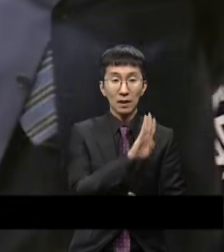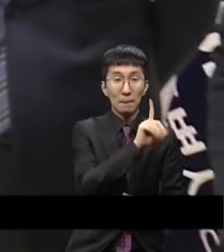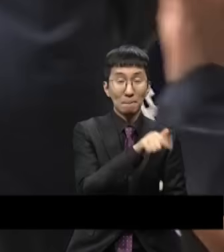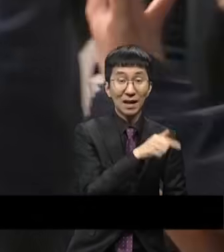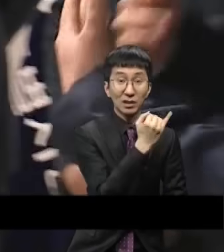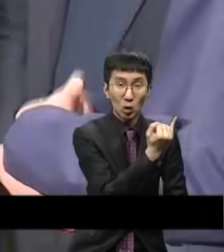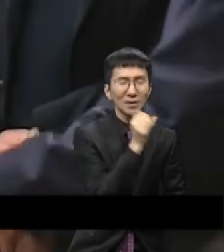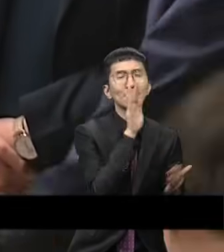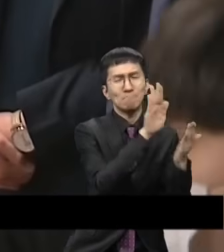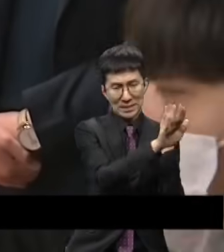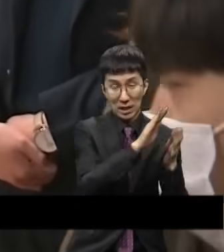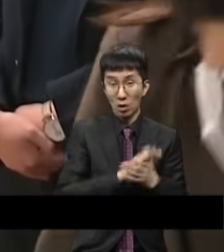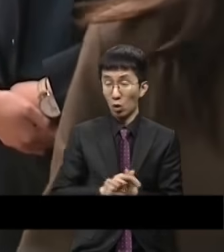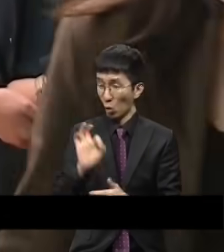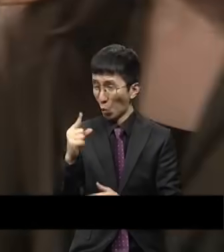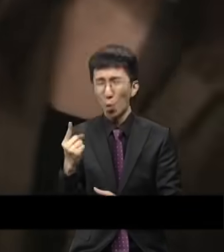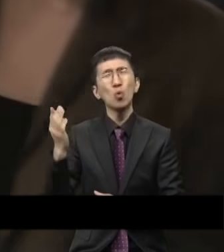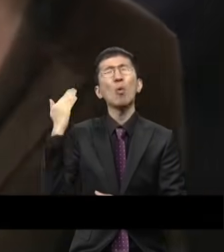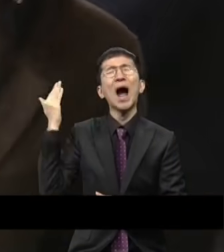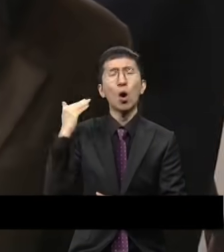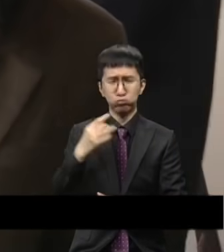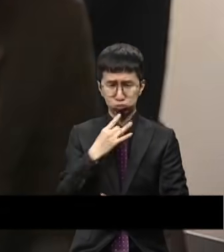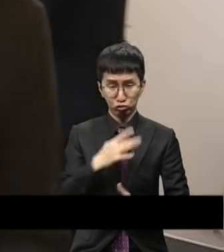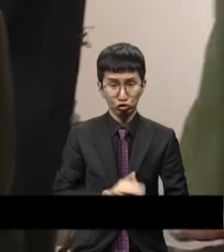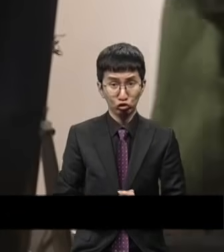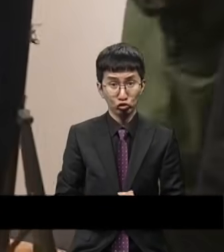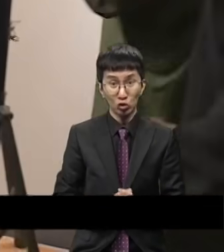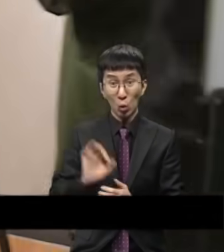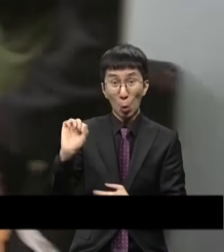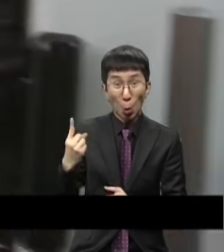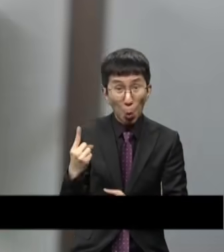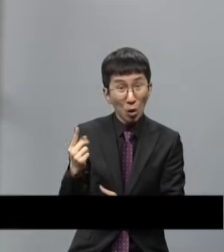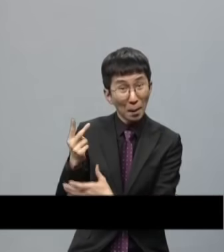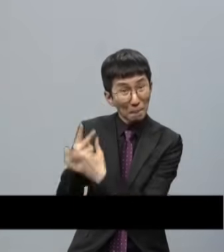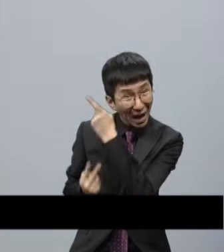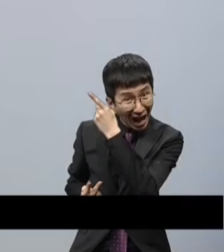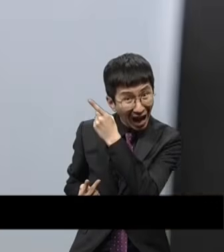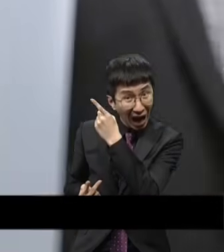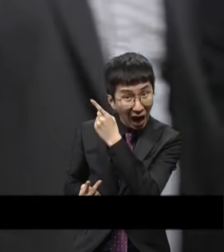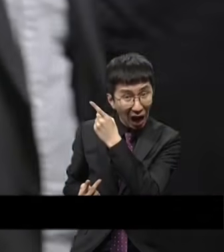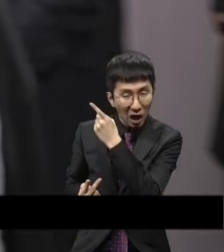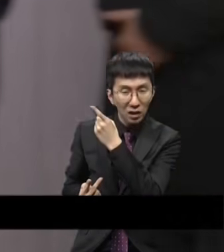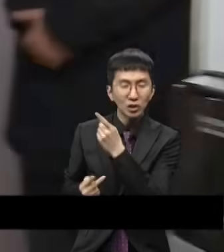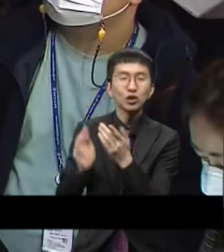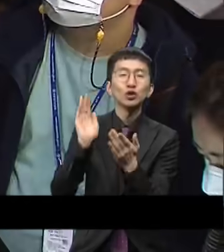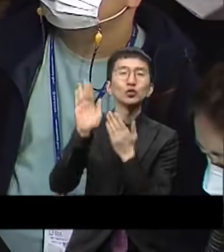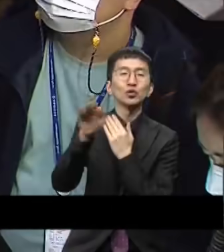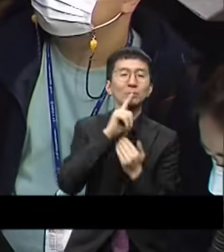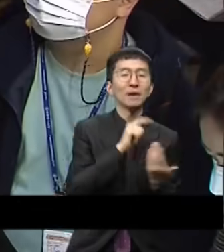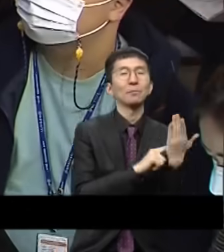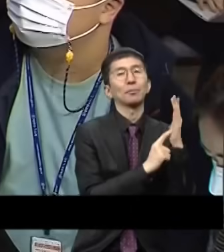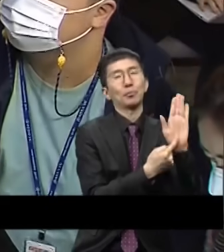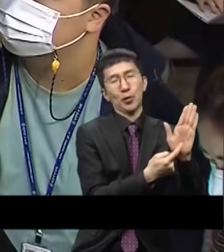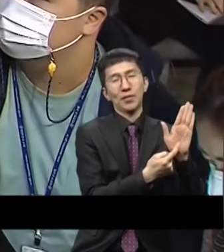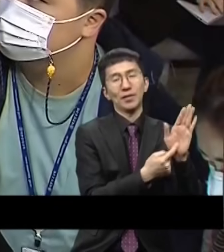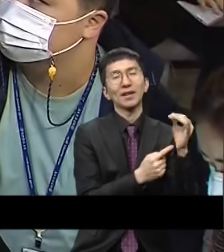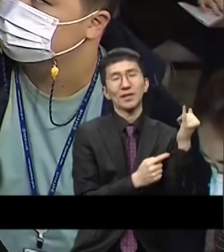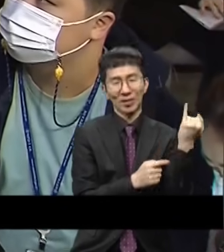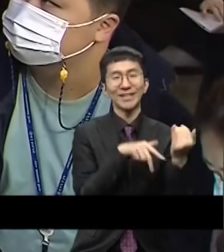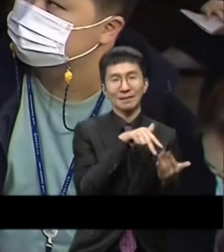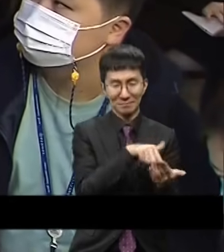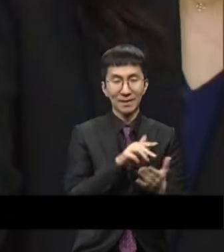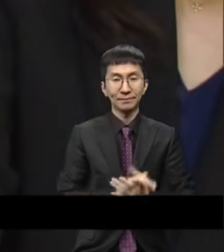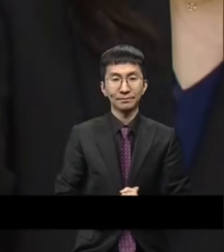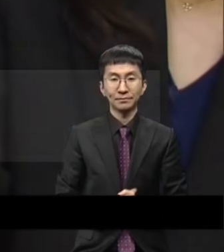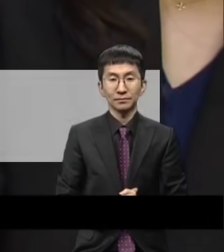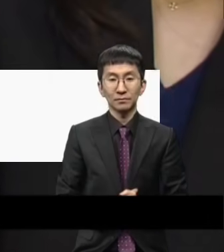박영선은 미래고 오세훈은 과거다. 오세훈 후보가 야권 단일 후보로 결정된 직후 나온 박영선 민주당 후보의